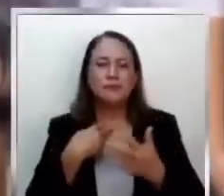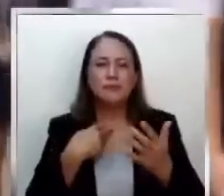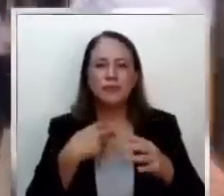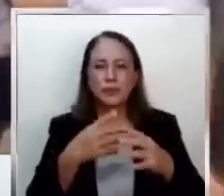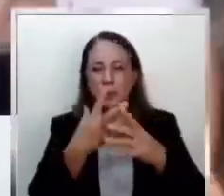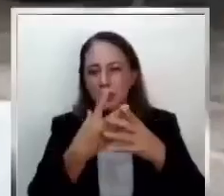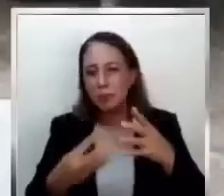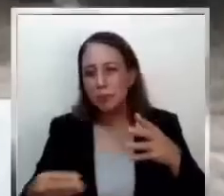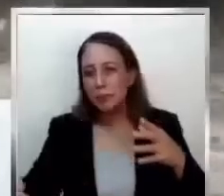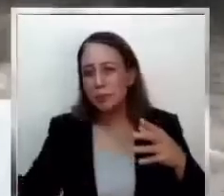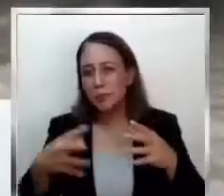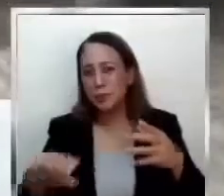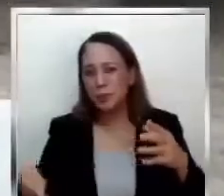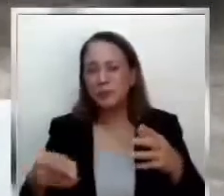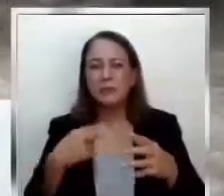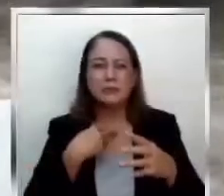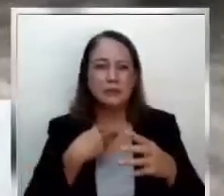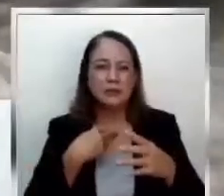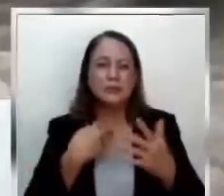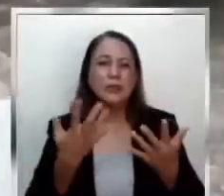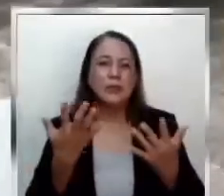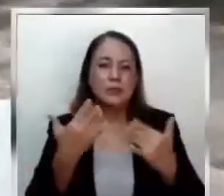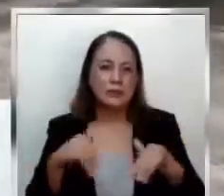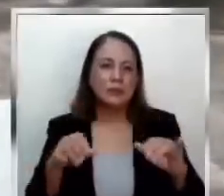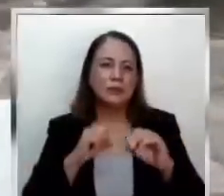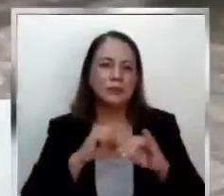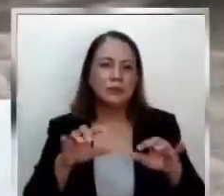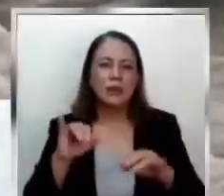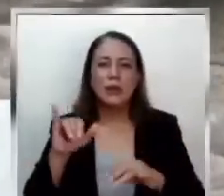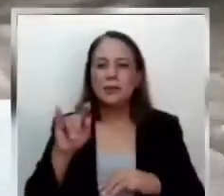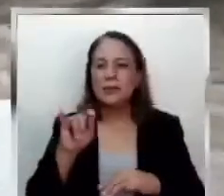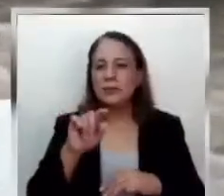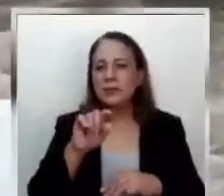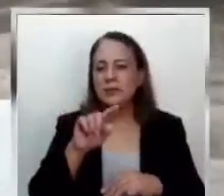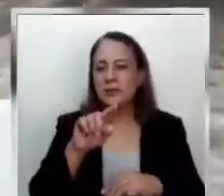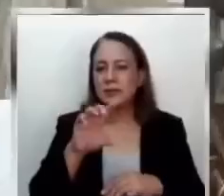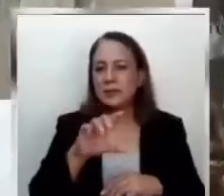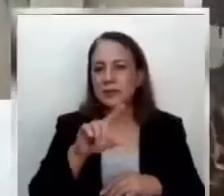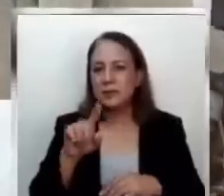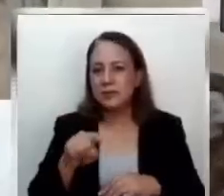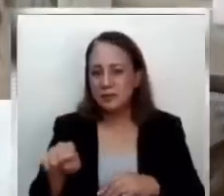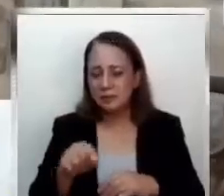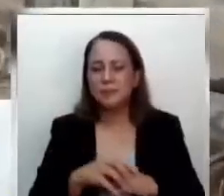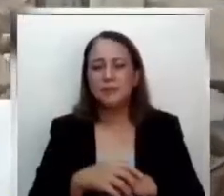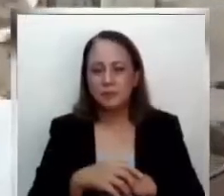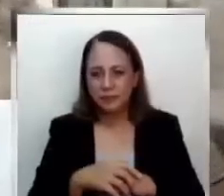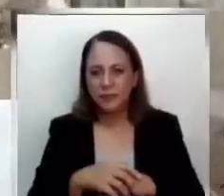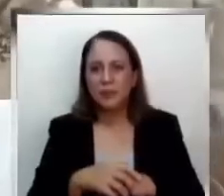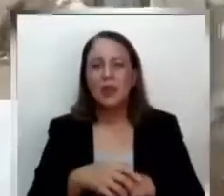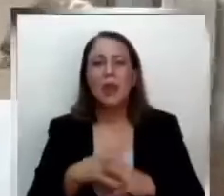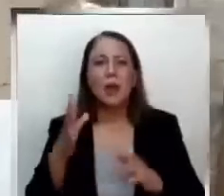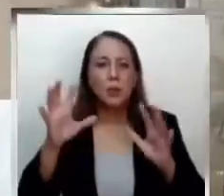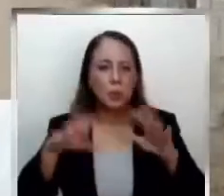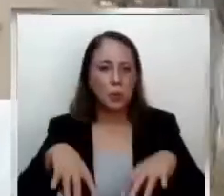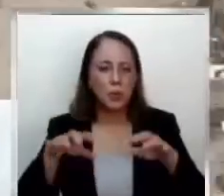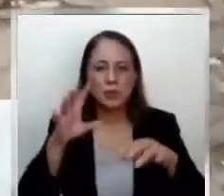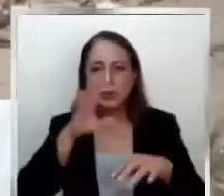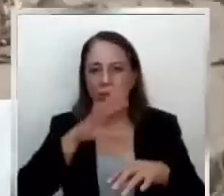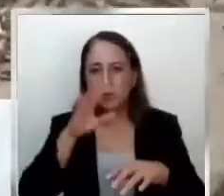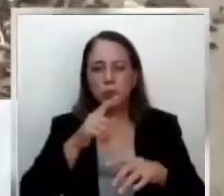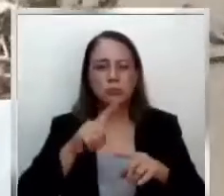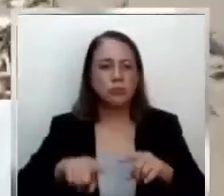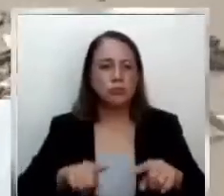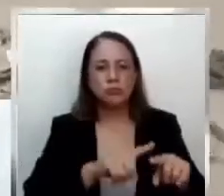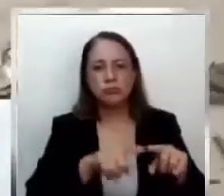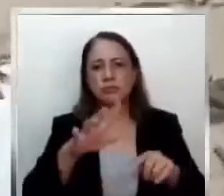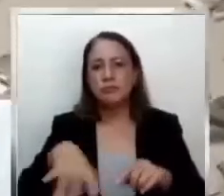Ayon sa PAGASA, epekto pa rin ng Intertropical Convergence Zone o ITCZ ang pag-ulan sa Cebu at iba pang lugar sa